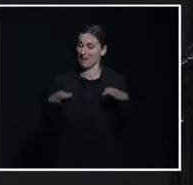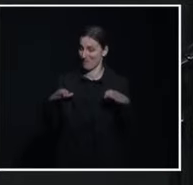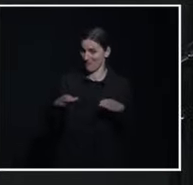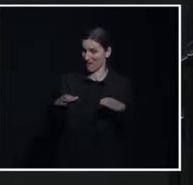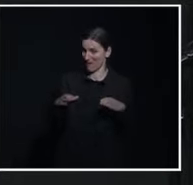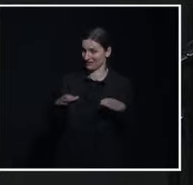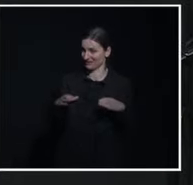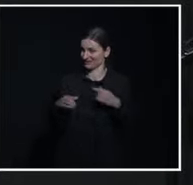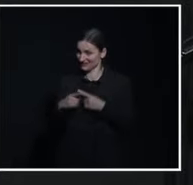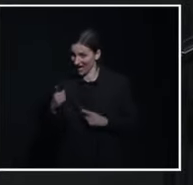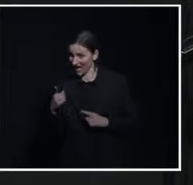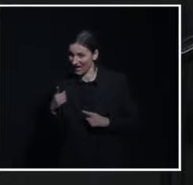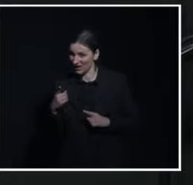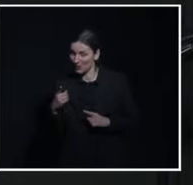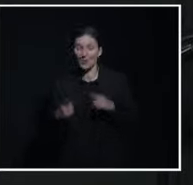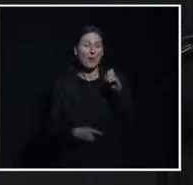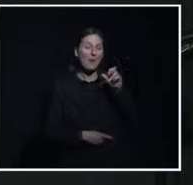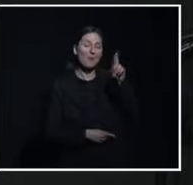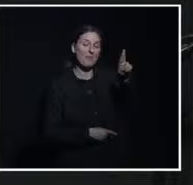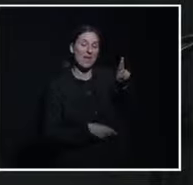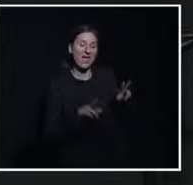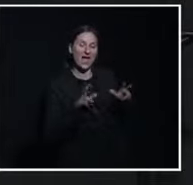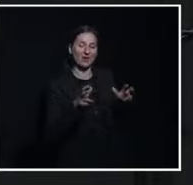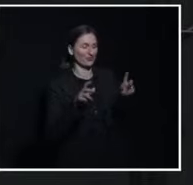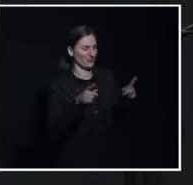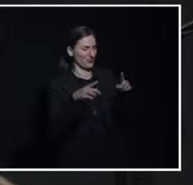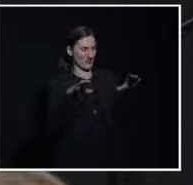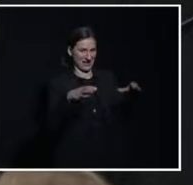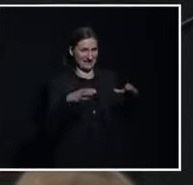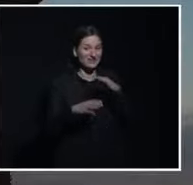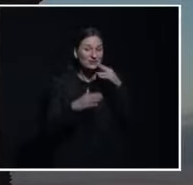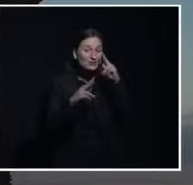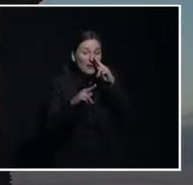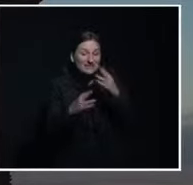mit einem Teil vom Rundfunkorchester. Viel Spaß.